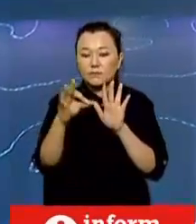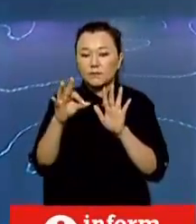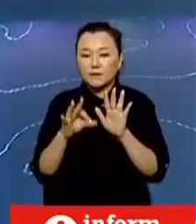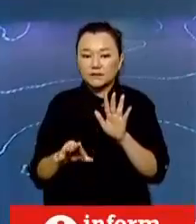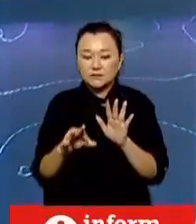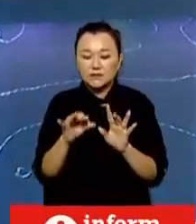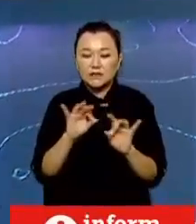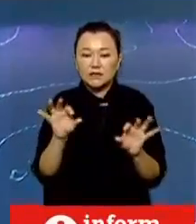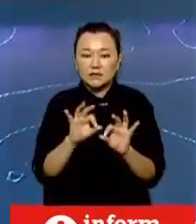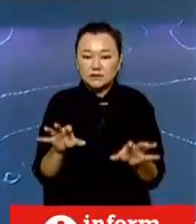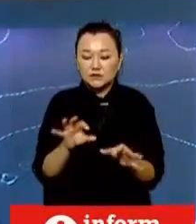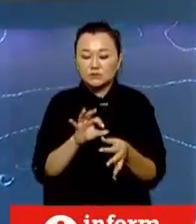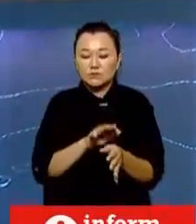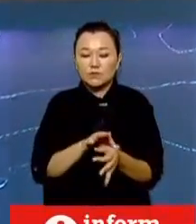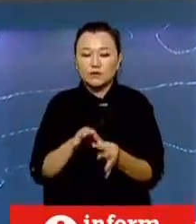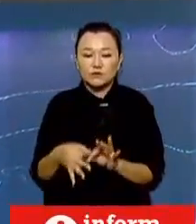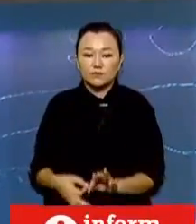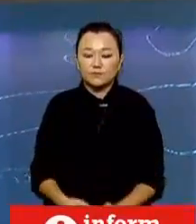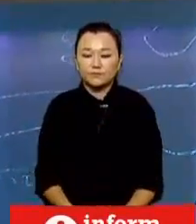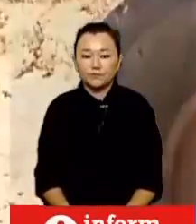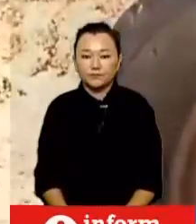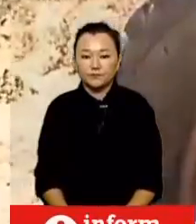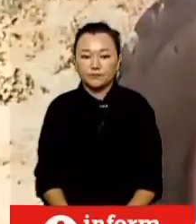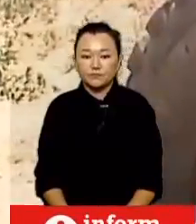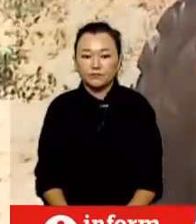80%. Анастасия Новикова расскажет подробнее.